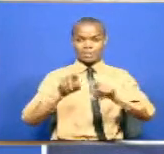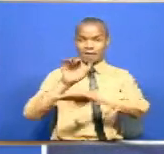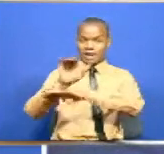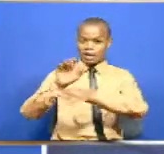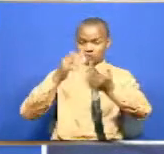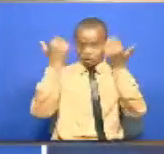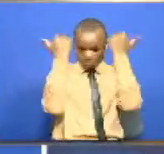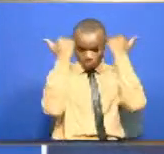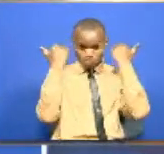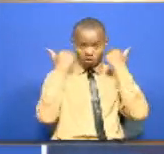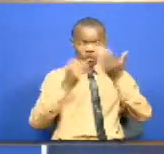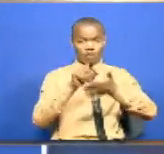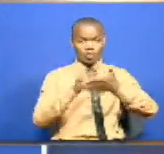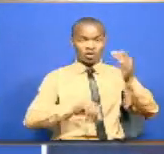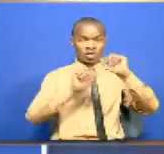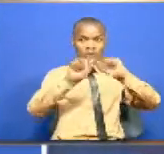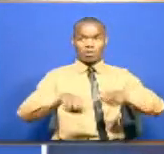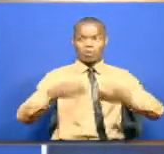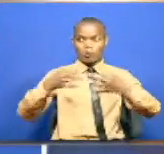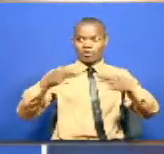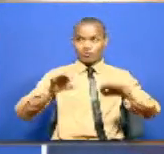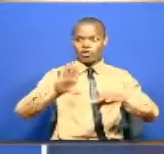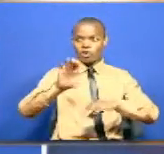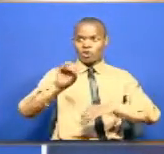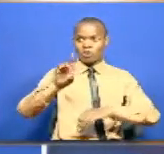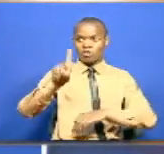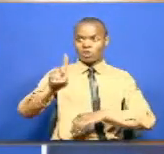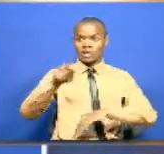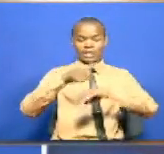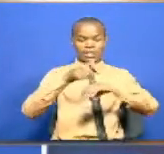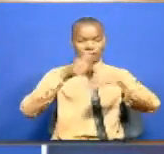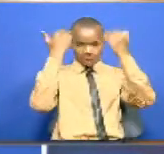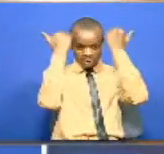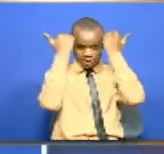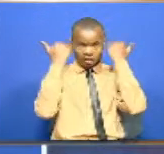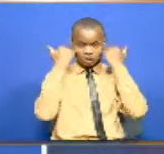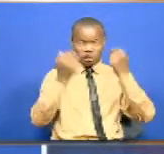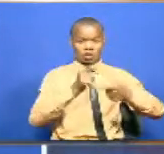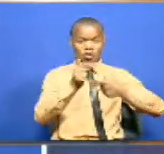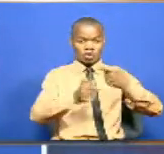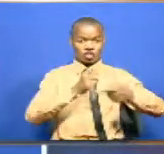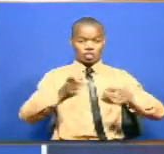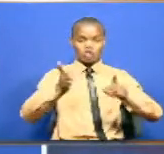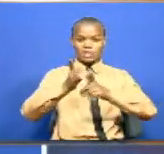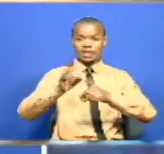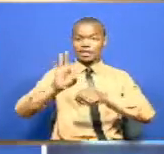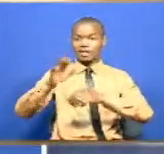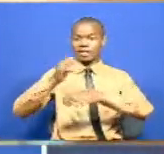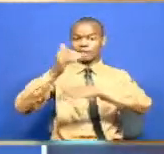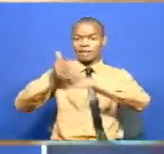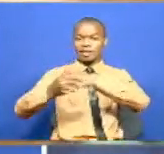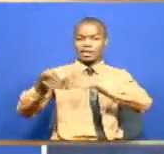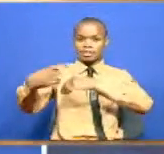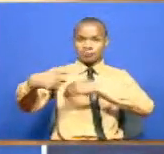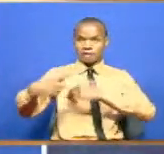mahakama iwaachilie kwa dhamana, huku kesi hiyo ikitarajiwa kuendelea kuanzia tarehe 3 mwezi ujao.